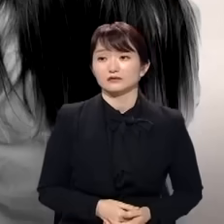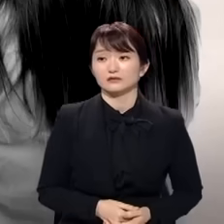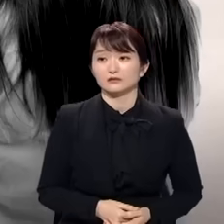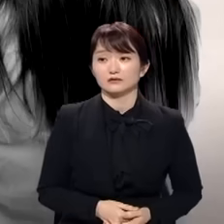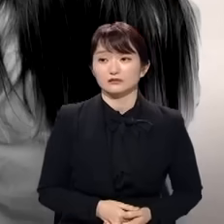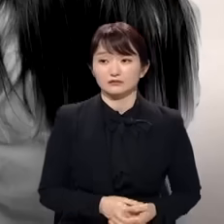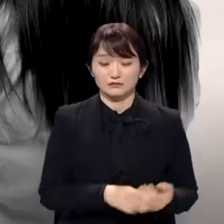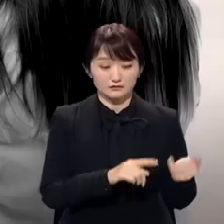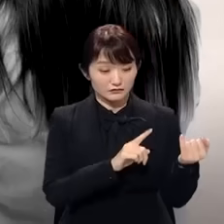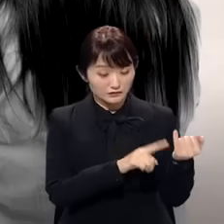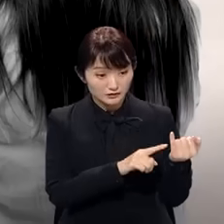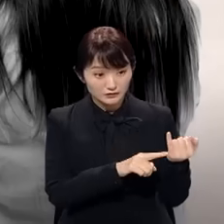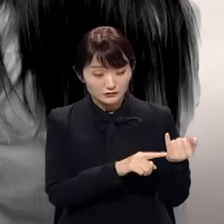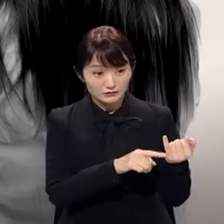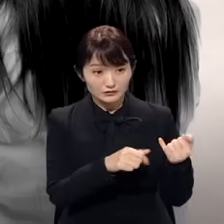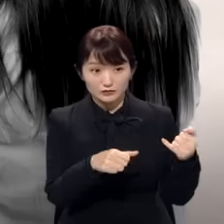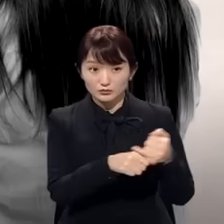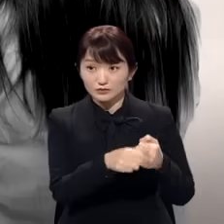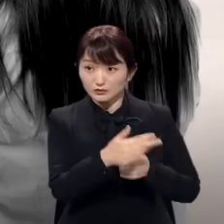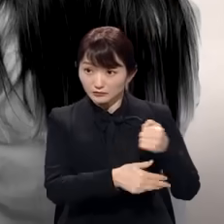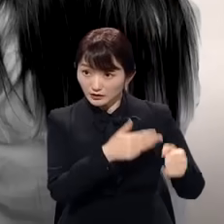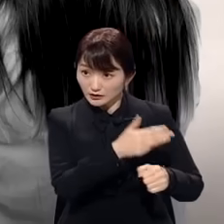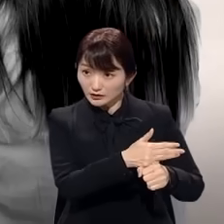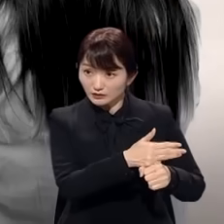네 여자랑 8년 사귀었다면